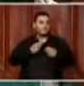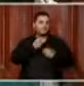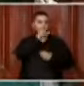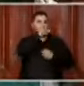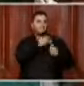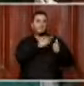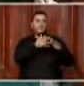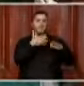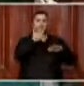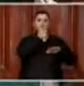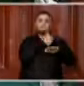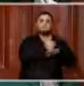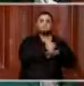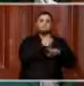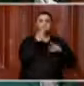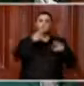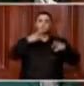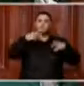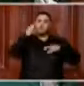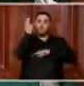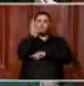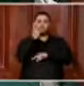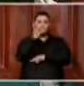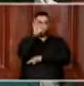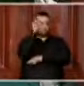السيد رئيس الأساقفة بتونس،